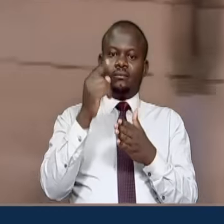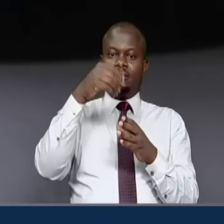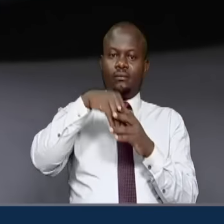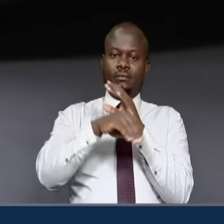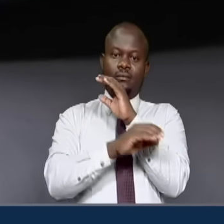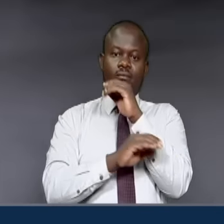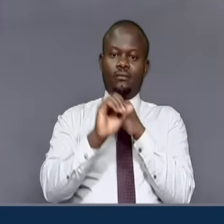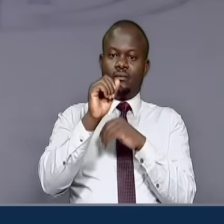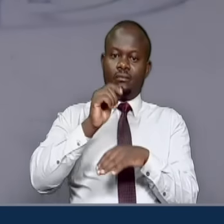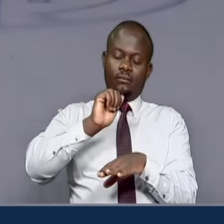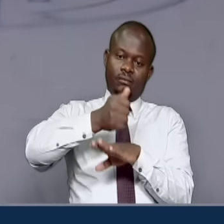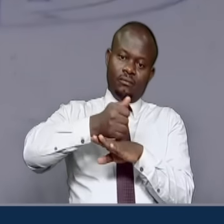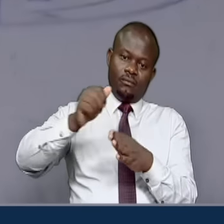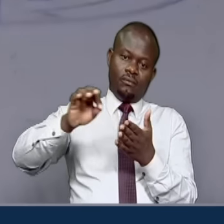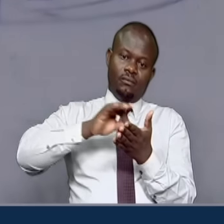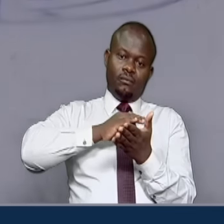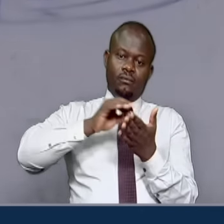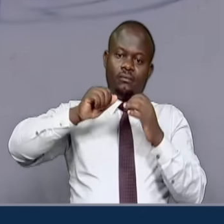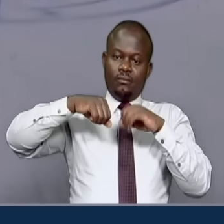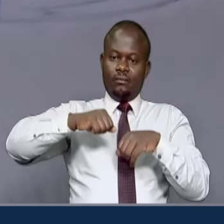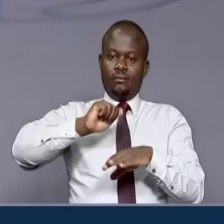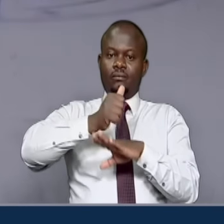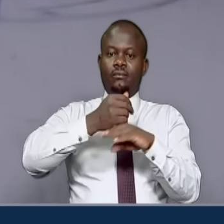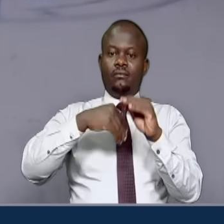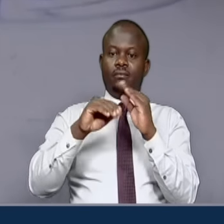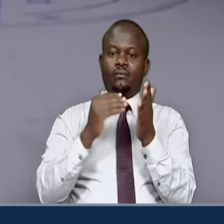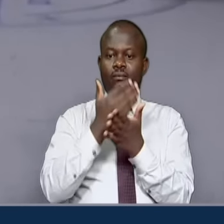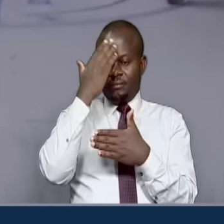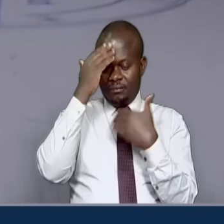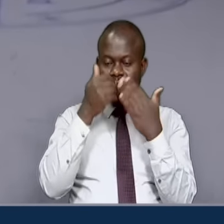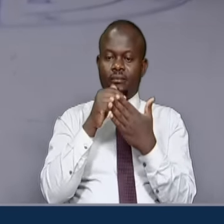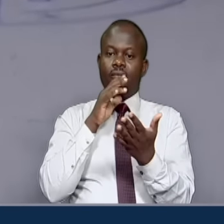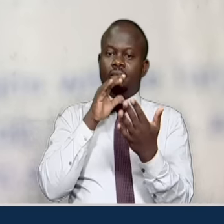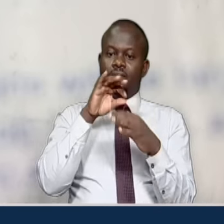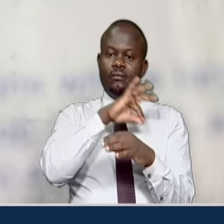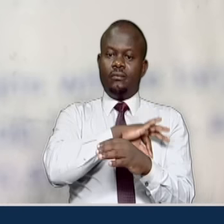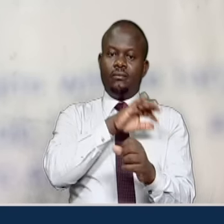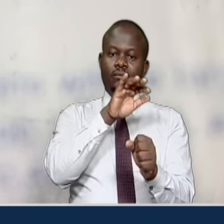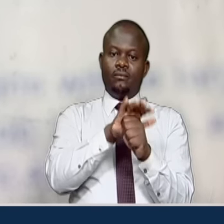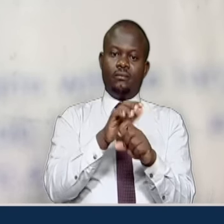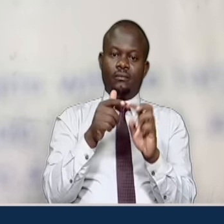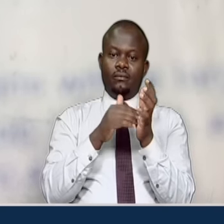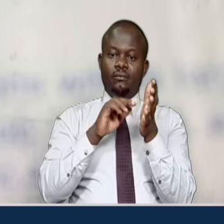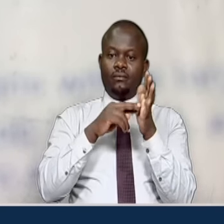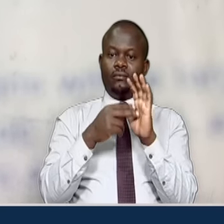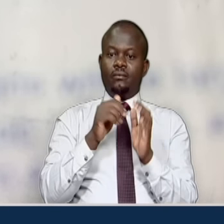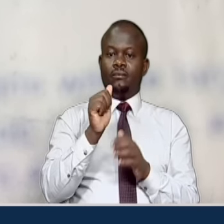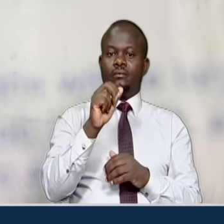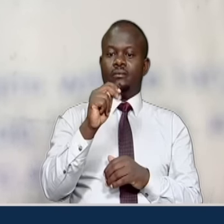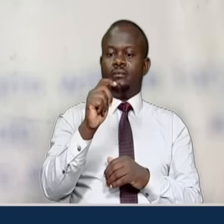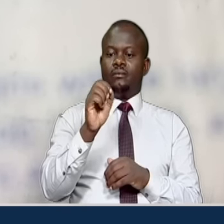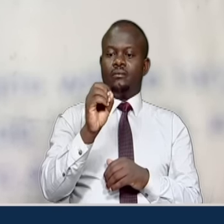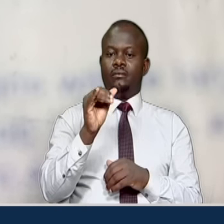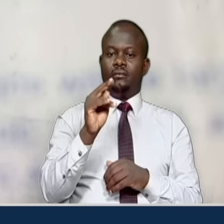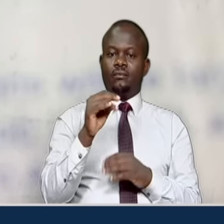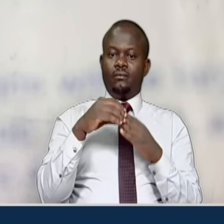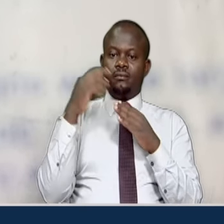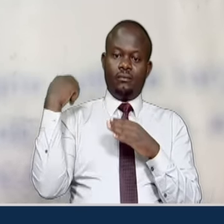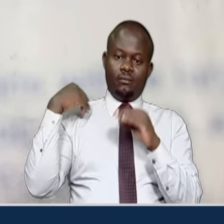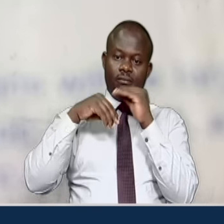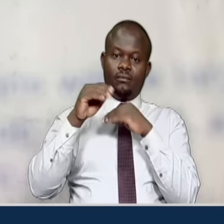bya mbere byashyize umukono ku masezerano ashyiraho iri soko rishya kuko rubitegerejemo inyungu nyinshi bikaba bisobanurwa na Antoine Kajangwe umuyobozi ushinzwe